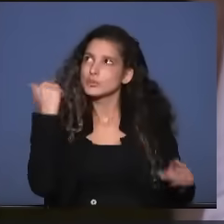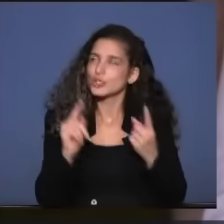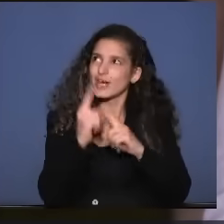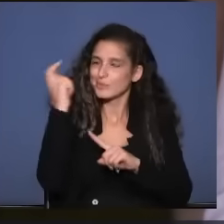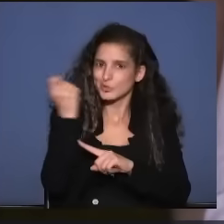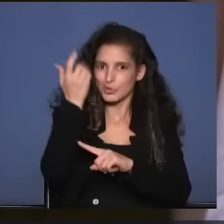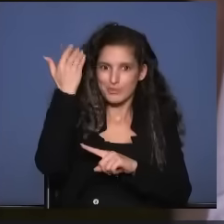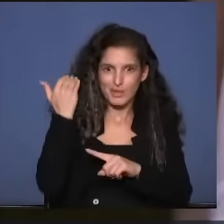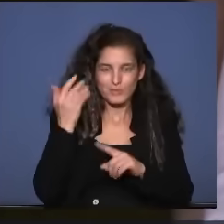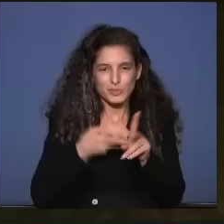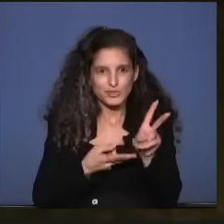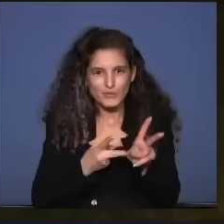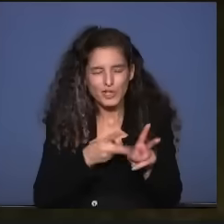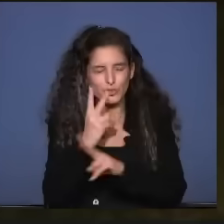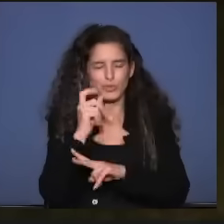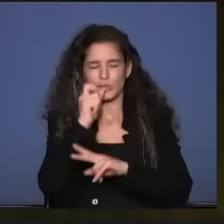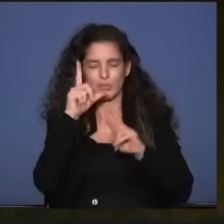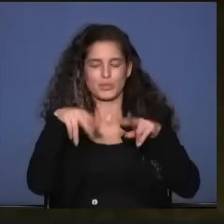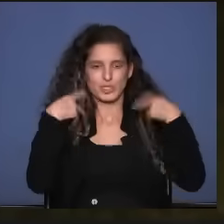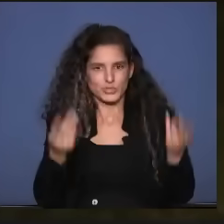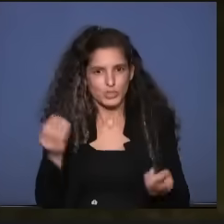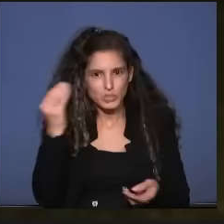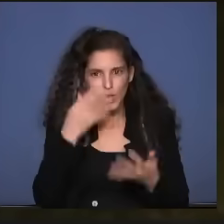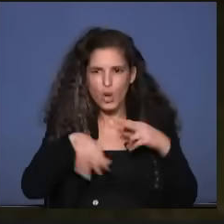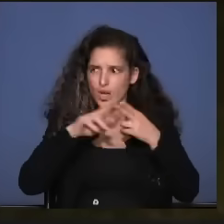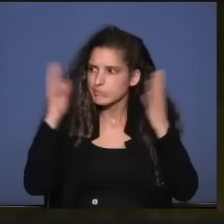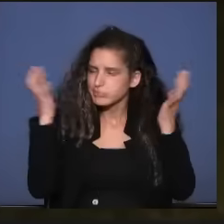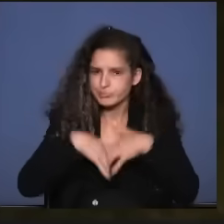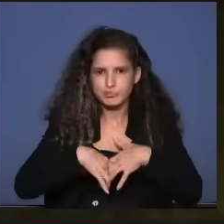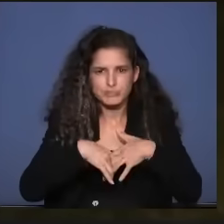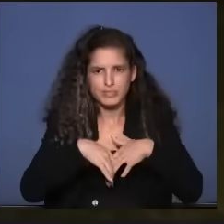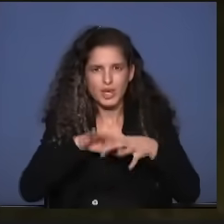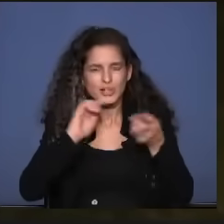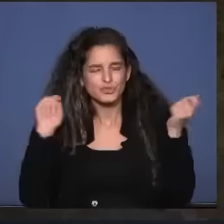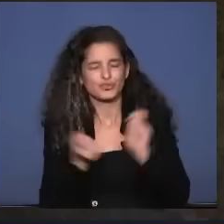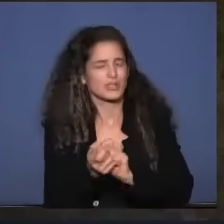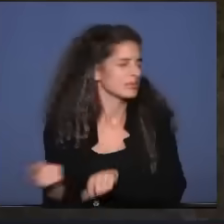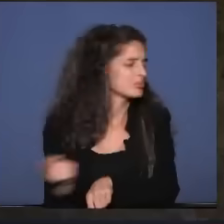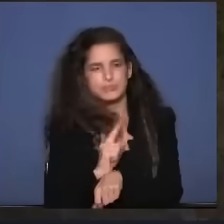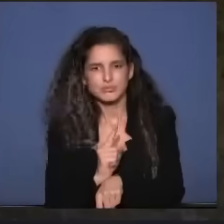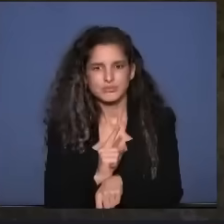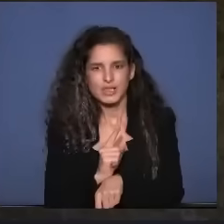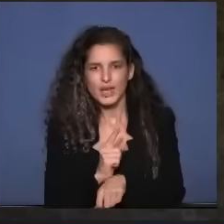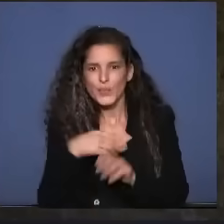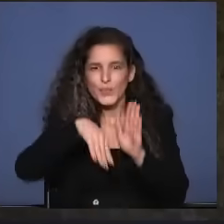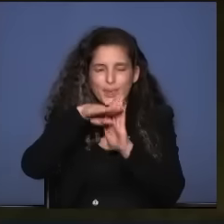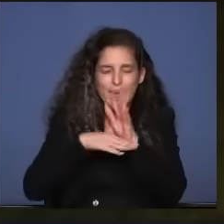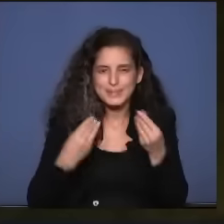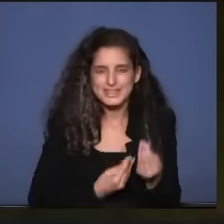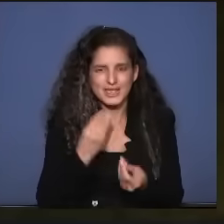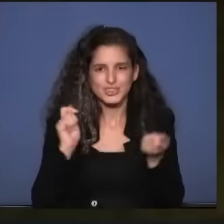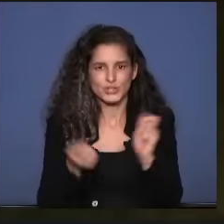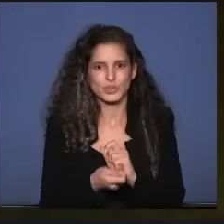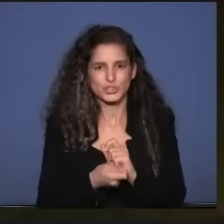שקרה ומה שעברנו, פתאום לחזור. כל העולם קרס, אפשר להגיד, הכל השתנה בבת אחת, כל החוקי משחק השתנו. זה